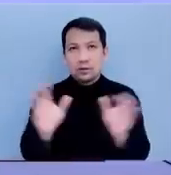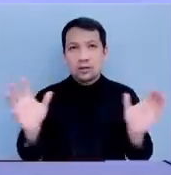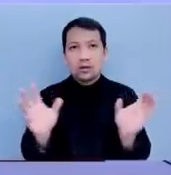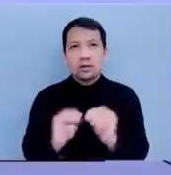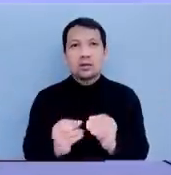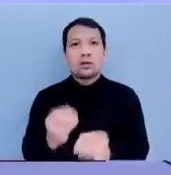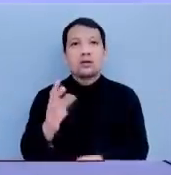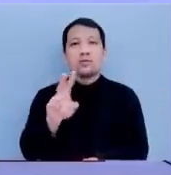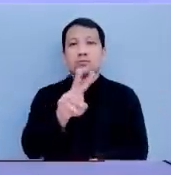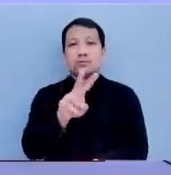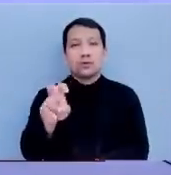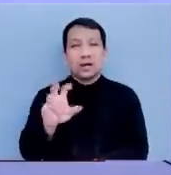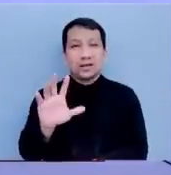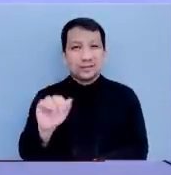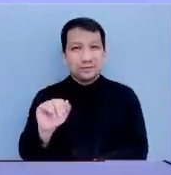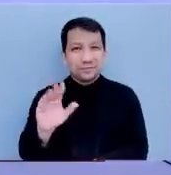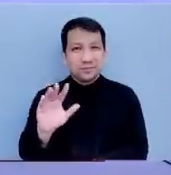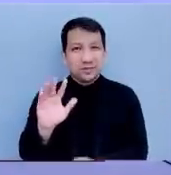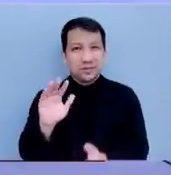populasyon na higit